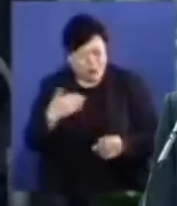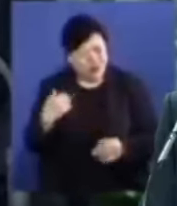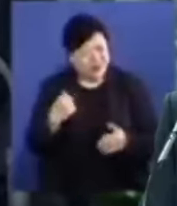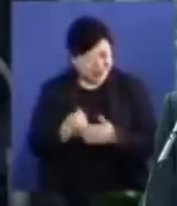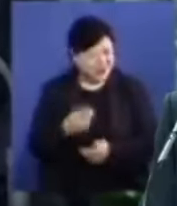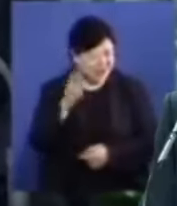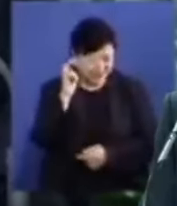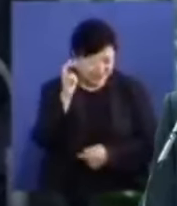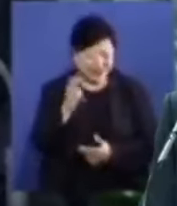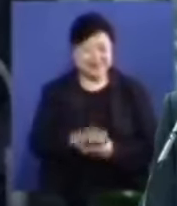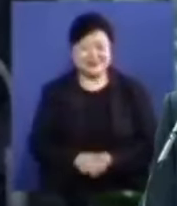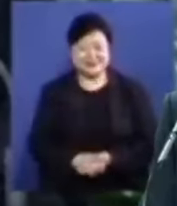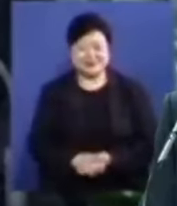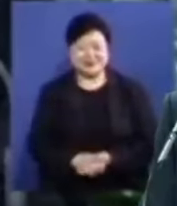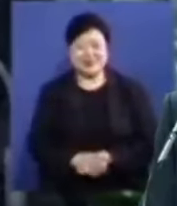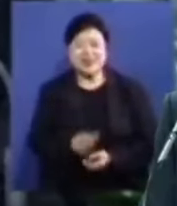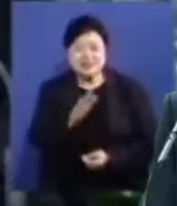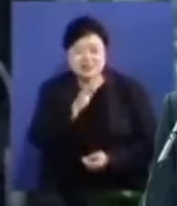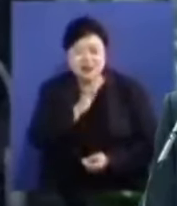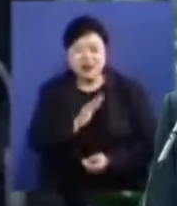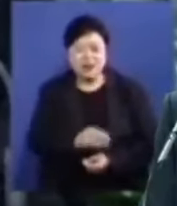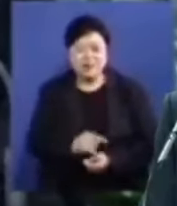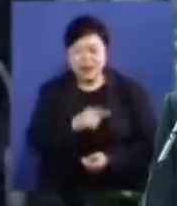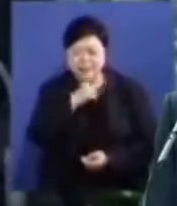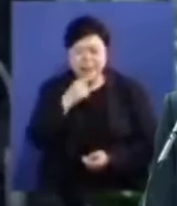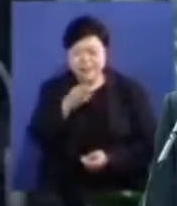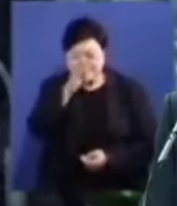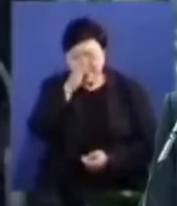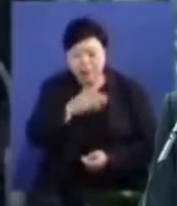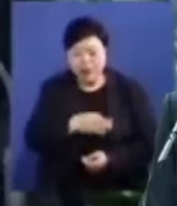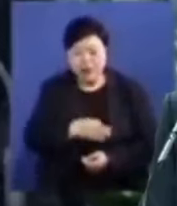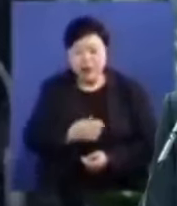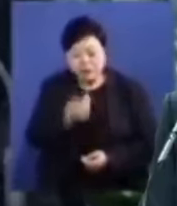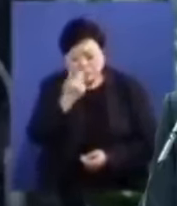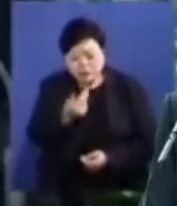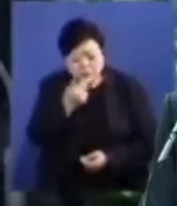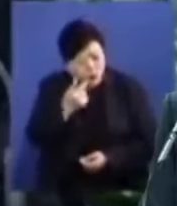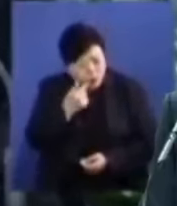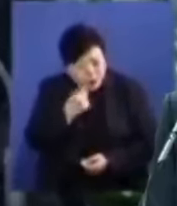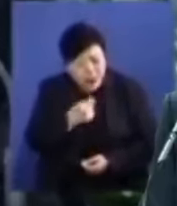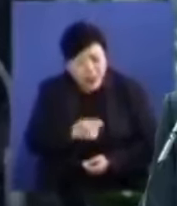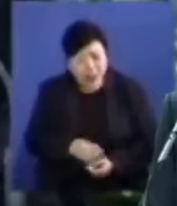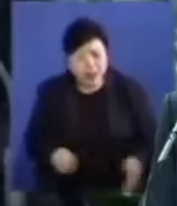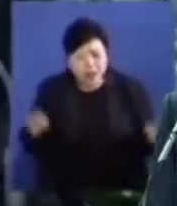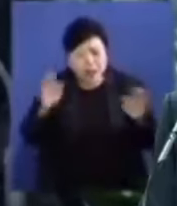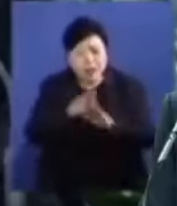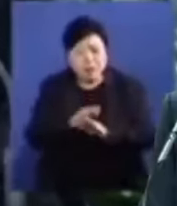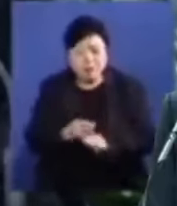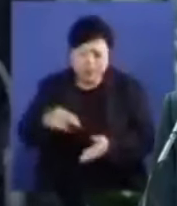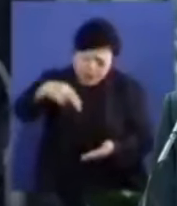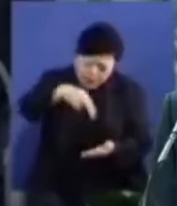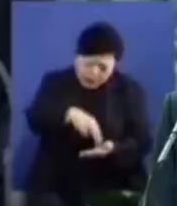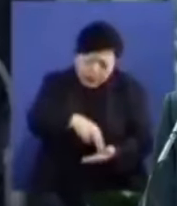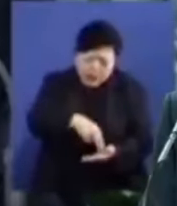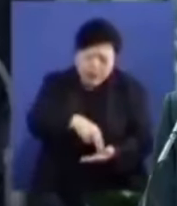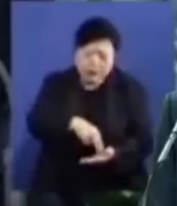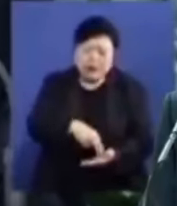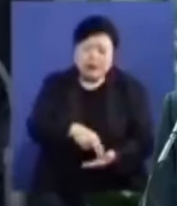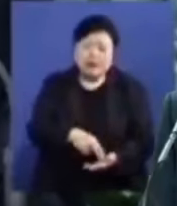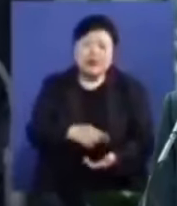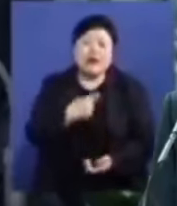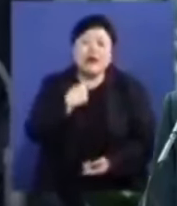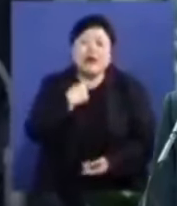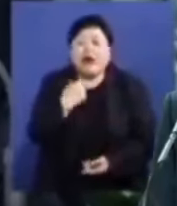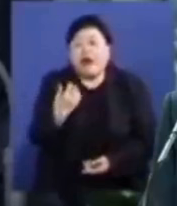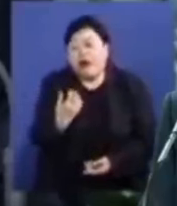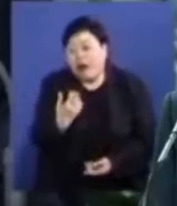그렇다. 정말로 폐병에 걸려서 숨을 쉴 수가 없고 밤에 자다가도 후닥닥 일어나는 것은 목이